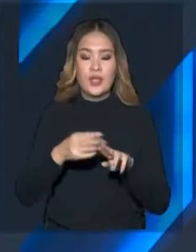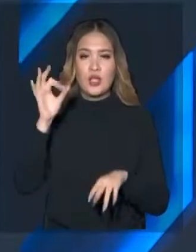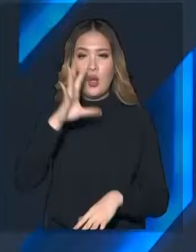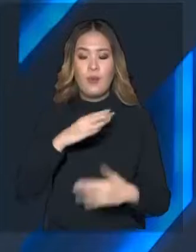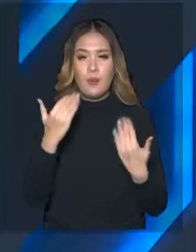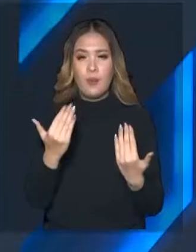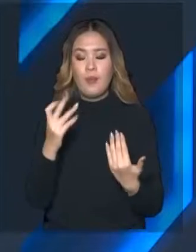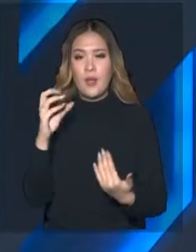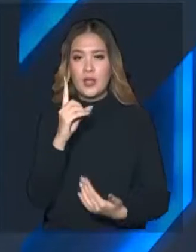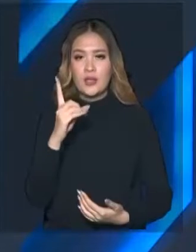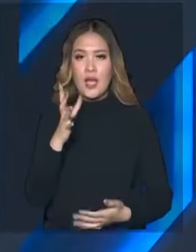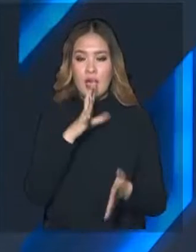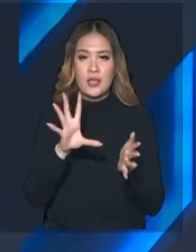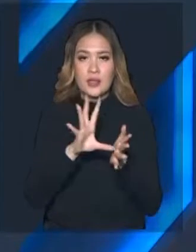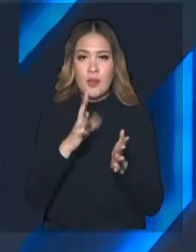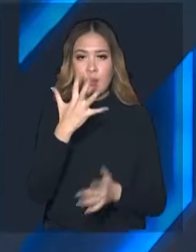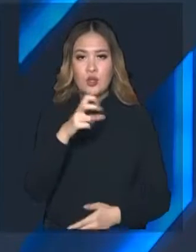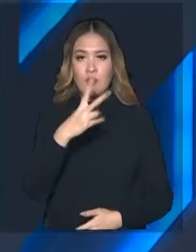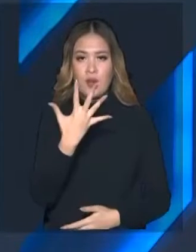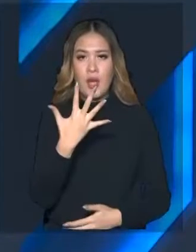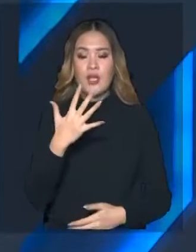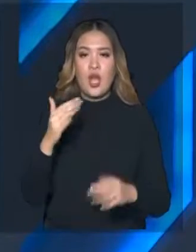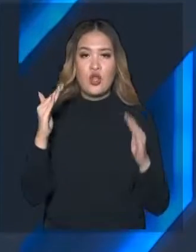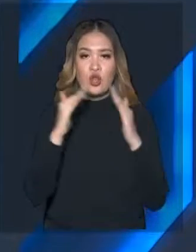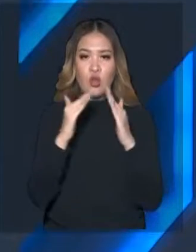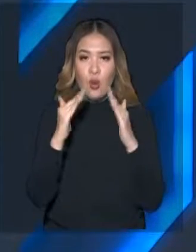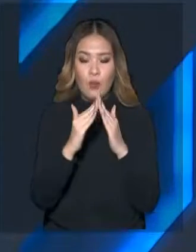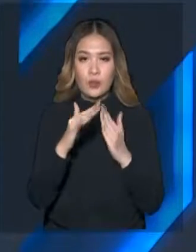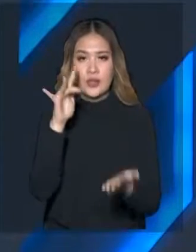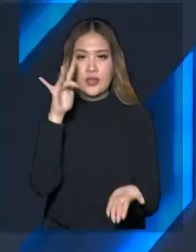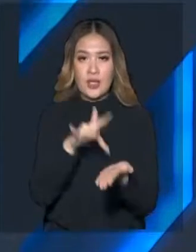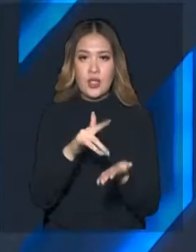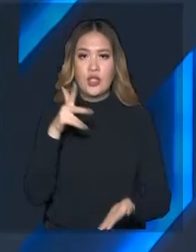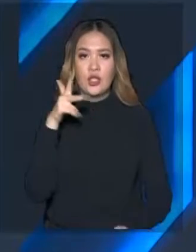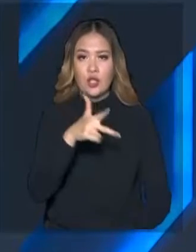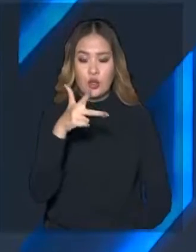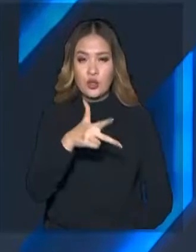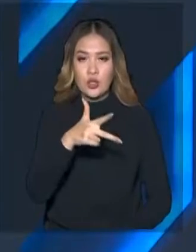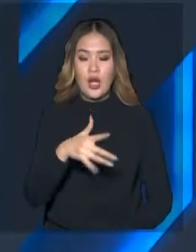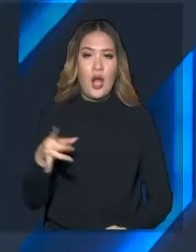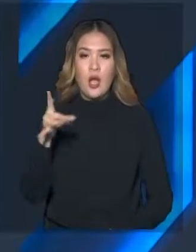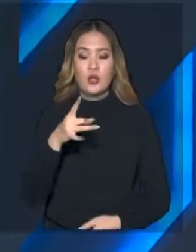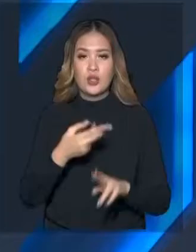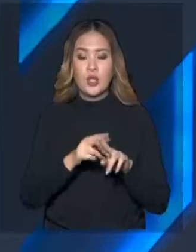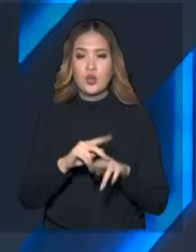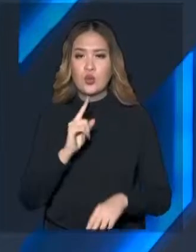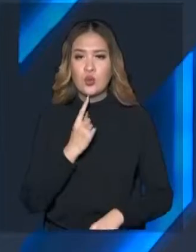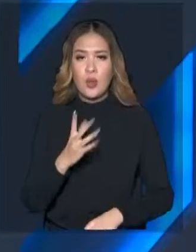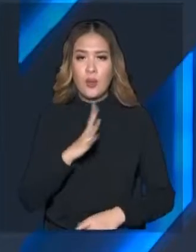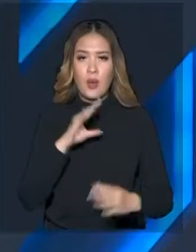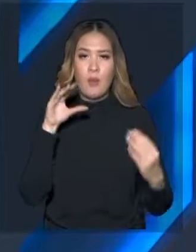без электричества остаются 525 домов областного центра и более 3 тысяч в районах. Затруднено